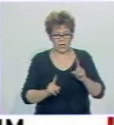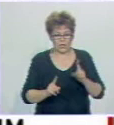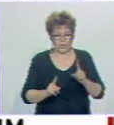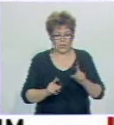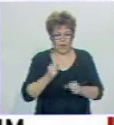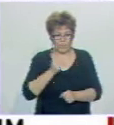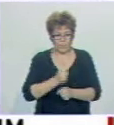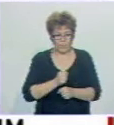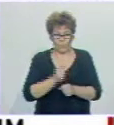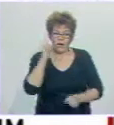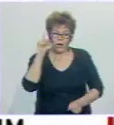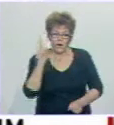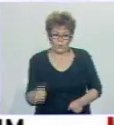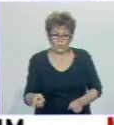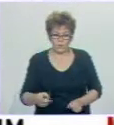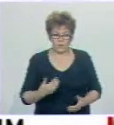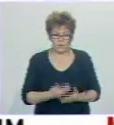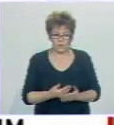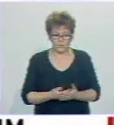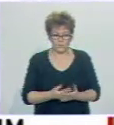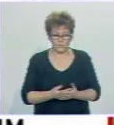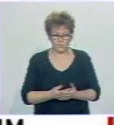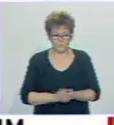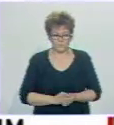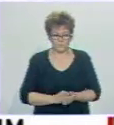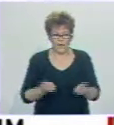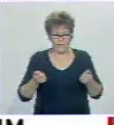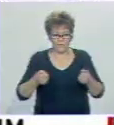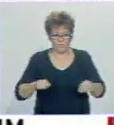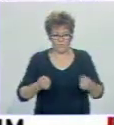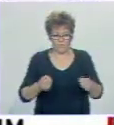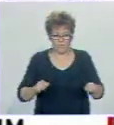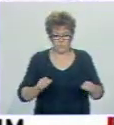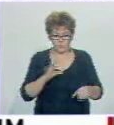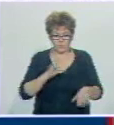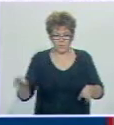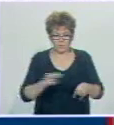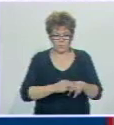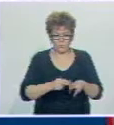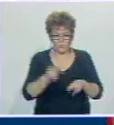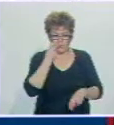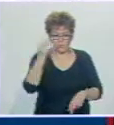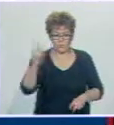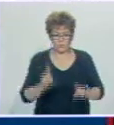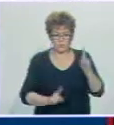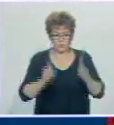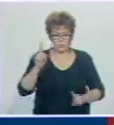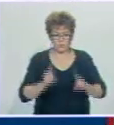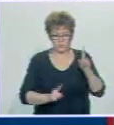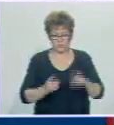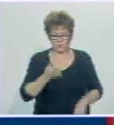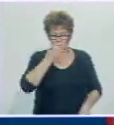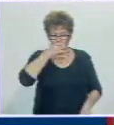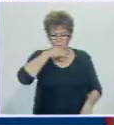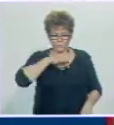recipientului, pentru că vasul era perfect curat. Vom vedea dacă a fost vreo